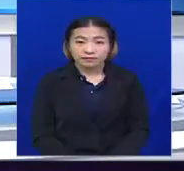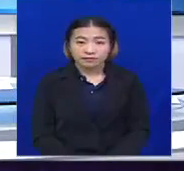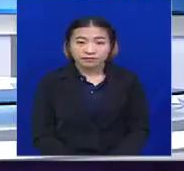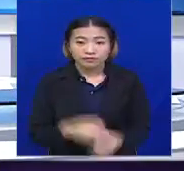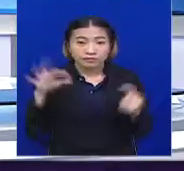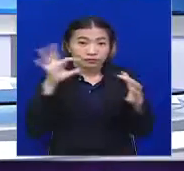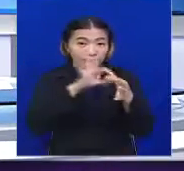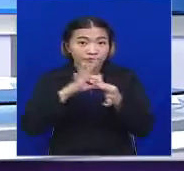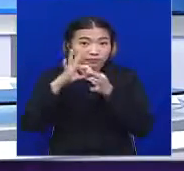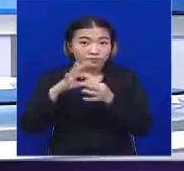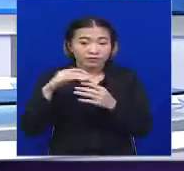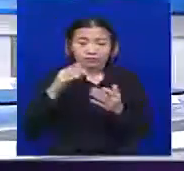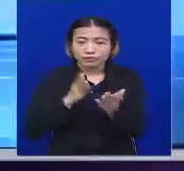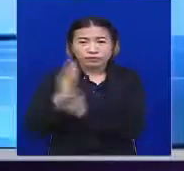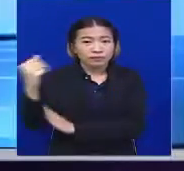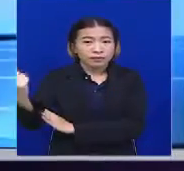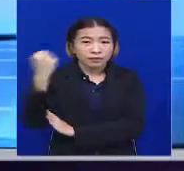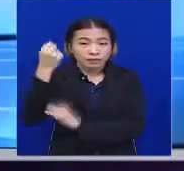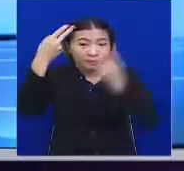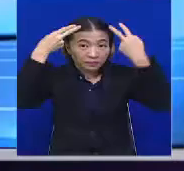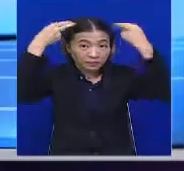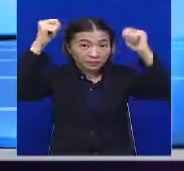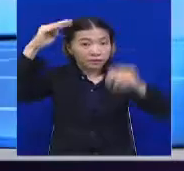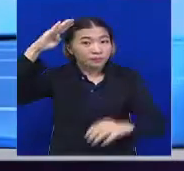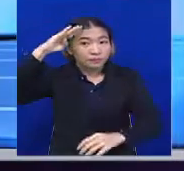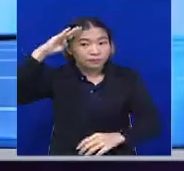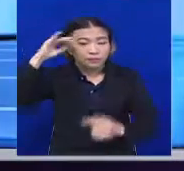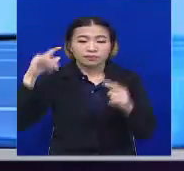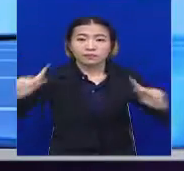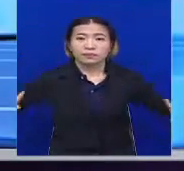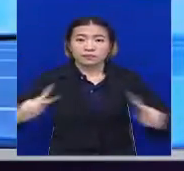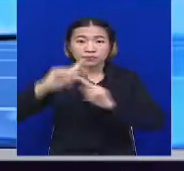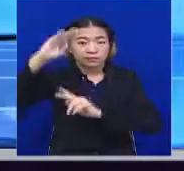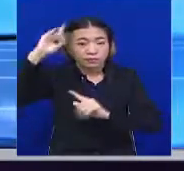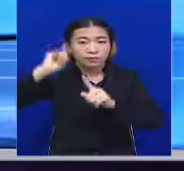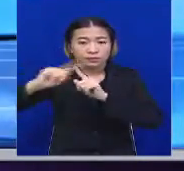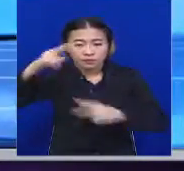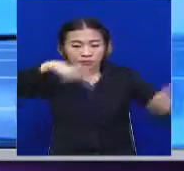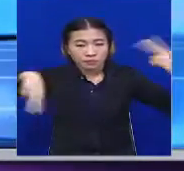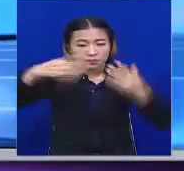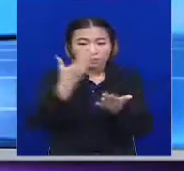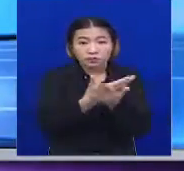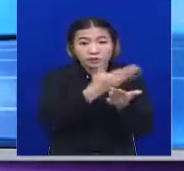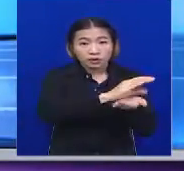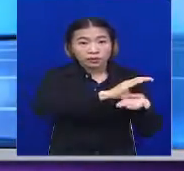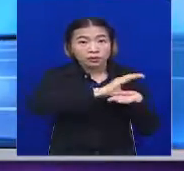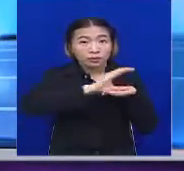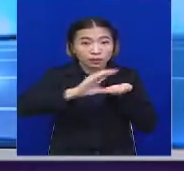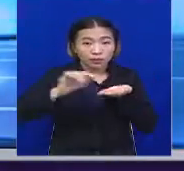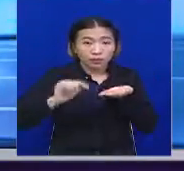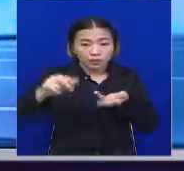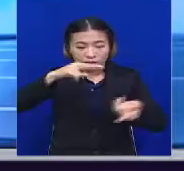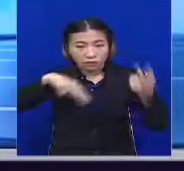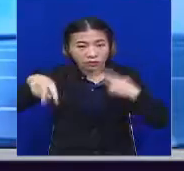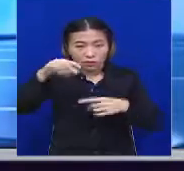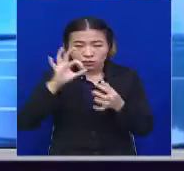ในส่วนของความมั่นคงนะครับท่านรองนายกรัฐมนตรีและรัฐมนตรีว่าการกระทรวงกลาโหมระบุว่าการนำงบประมาณจัดซื้อยุทโธปกรณ์ต้องคำนึง